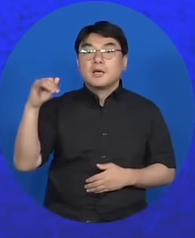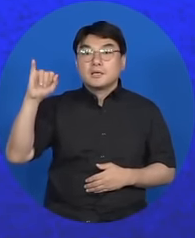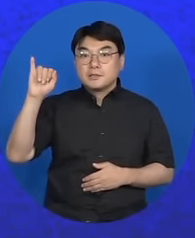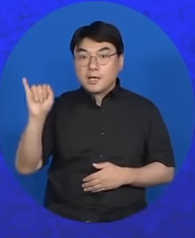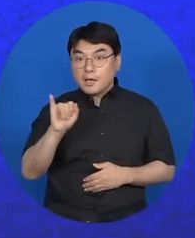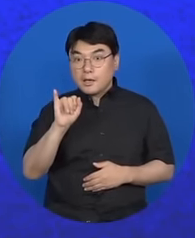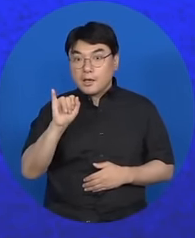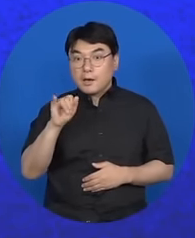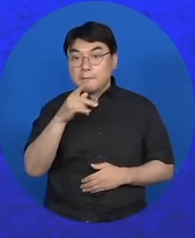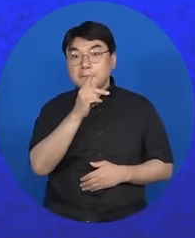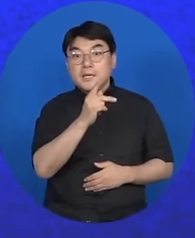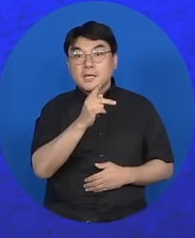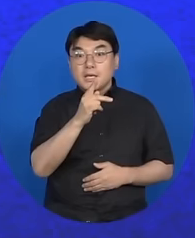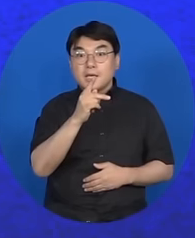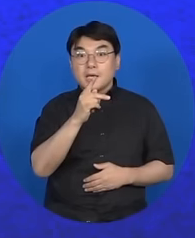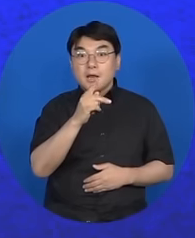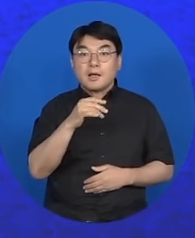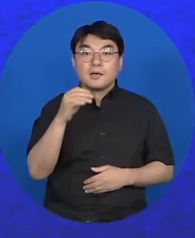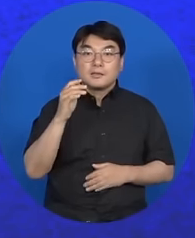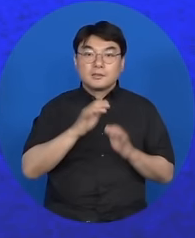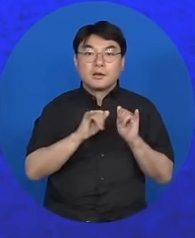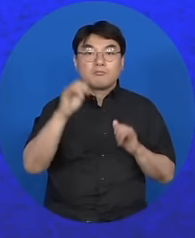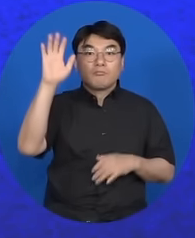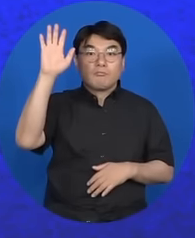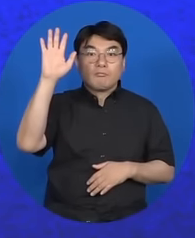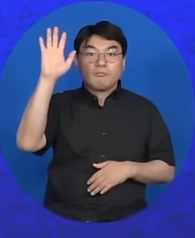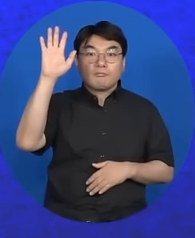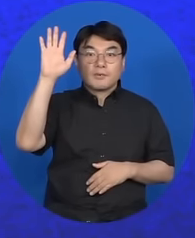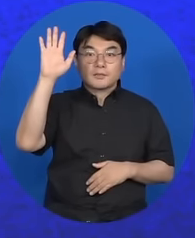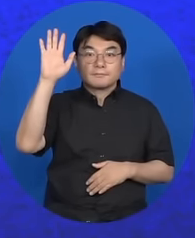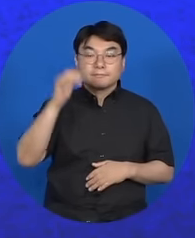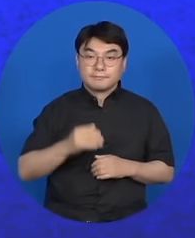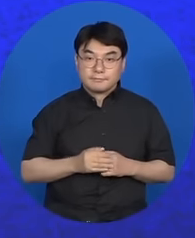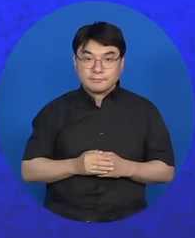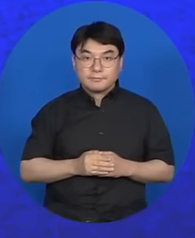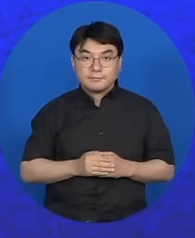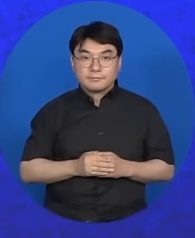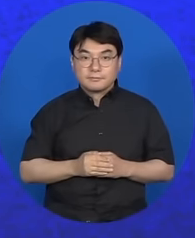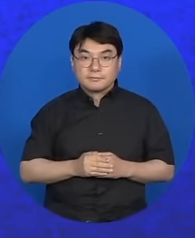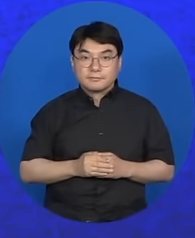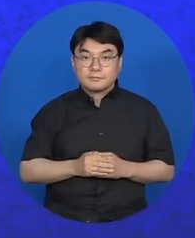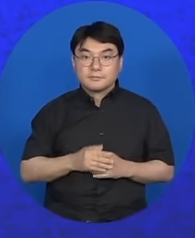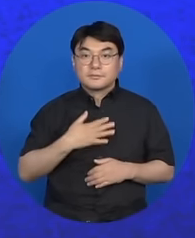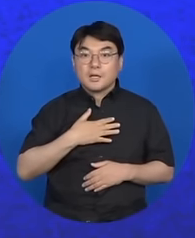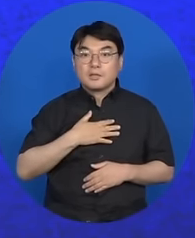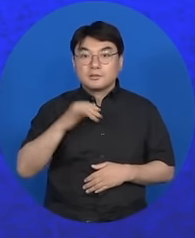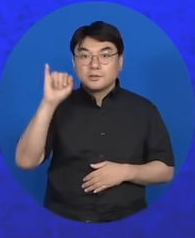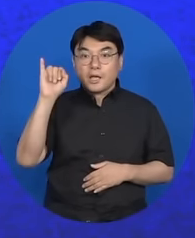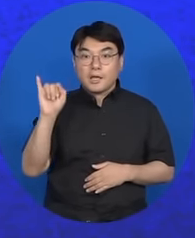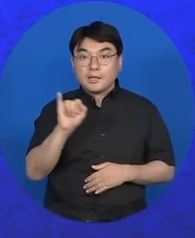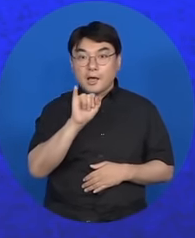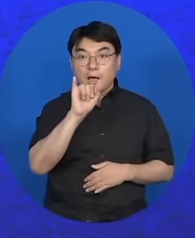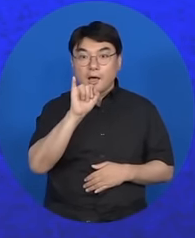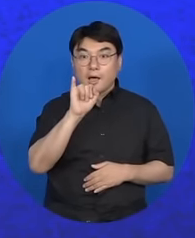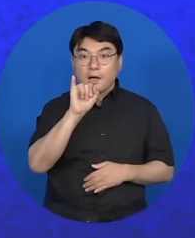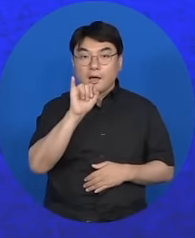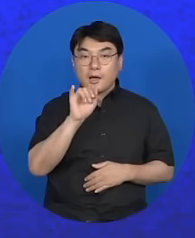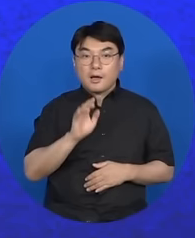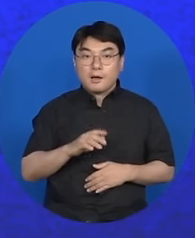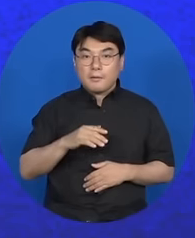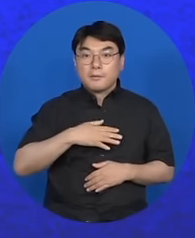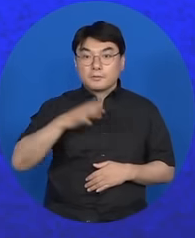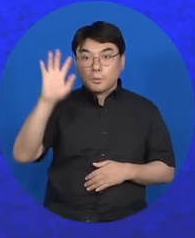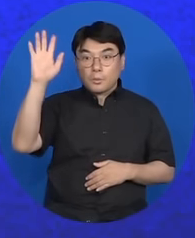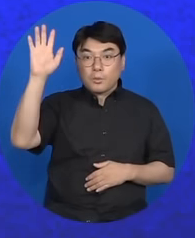한번 손들어 보시죠. P, 나는 P다. 자랑스럽게 손들어 주십시오. 나는 J다. J.